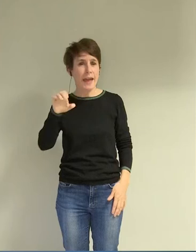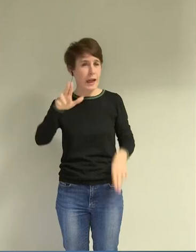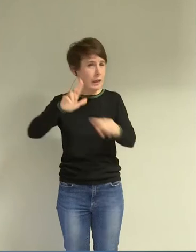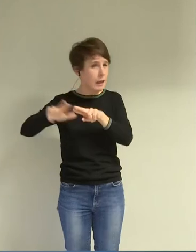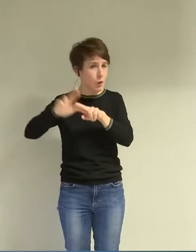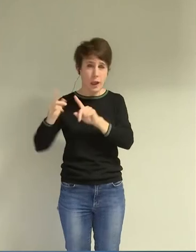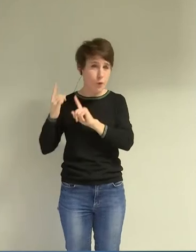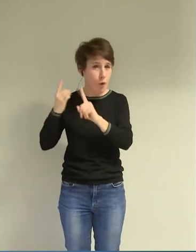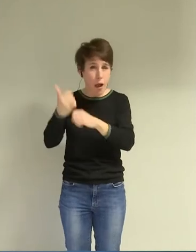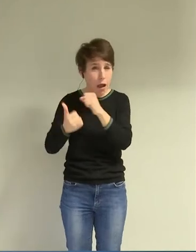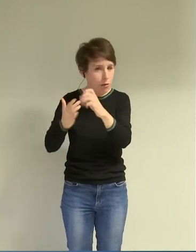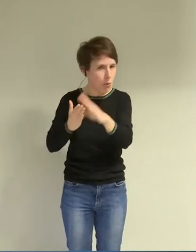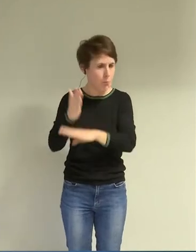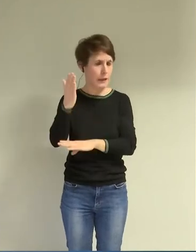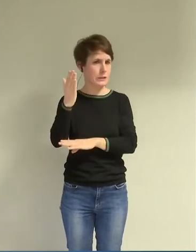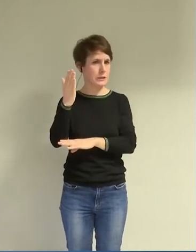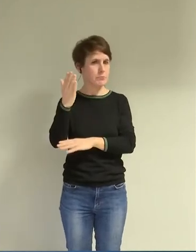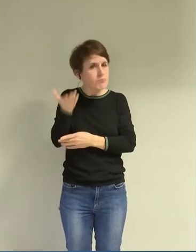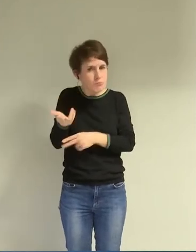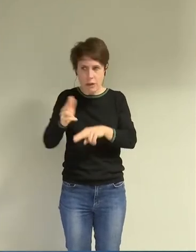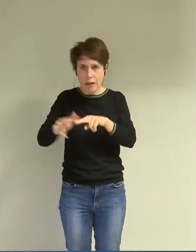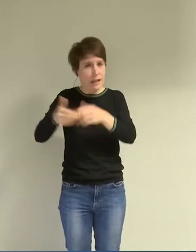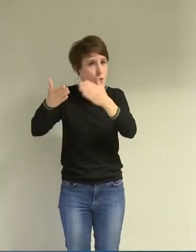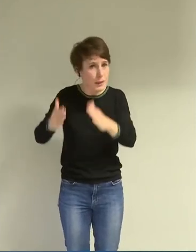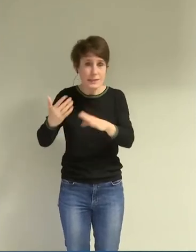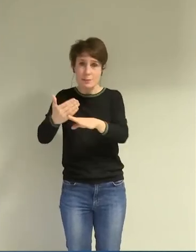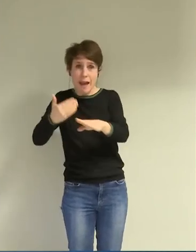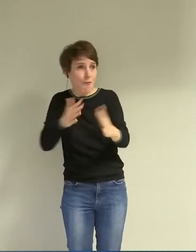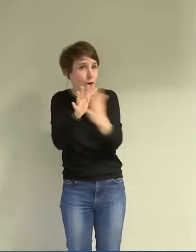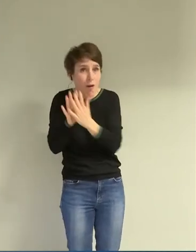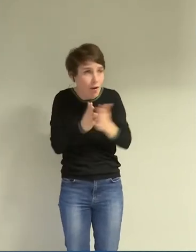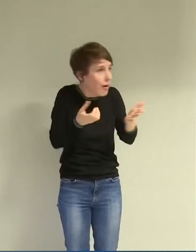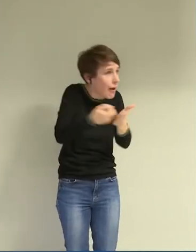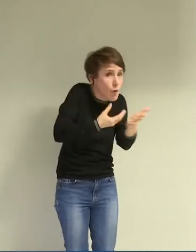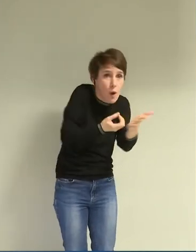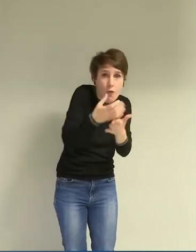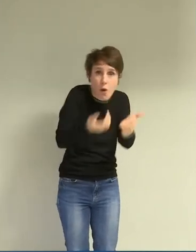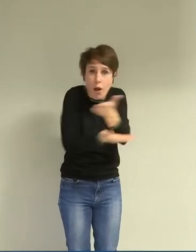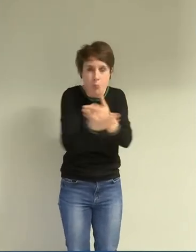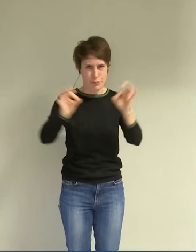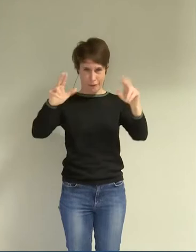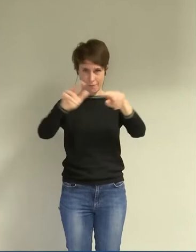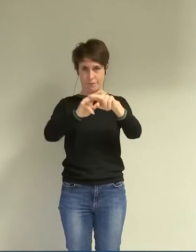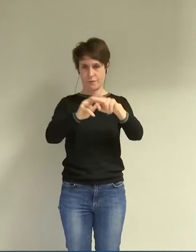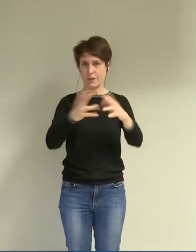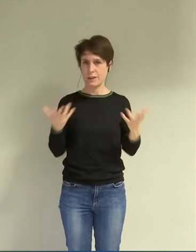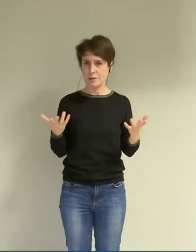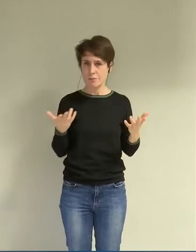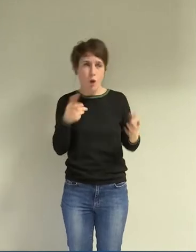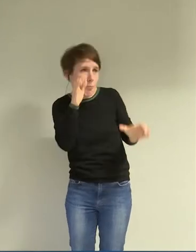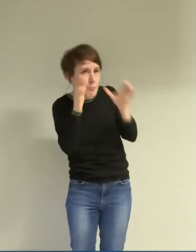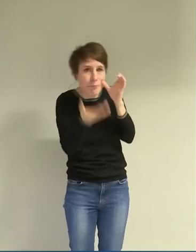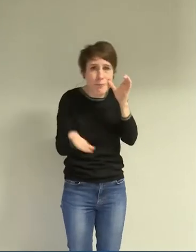ces travaux ont été décidée sans aucune concertation évidemment sans aucune prise en compte des besoins des habitants